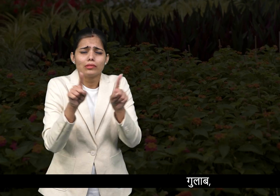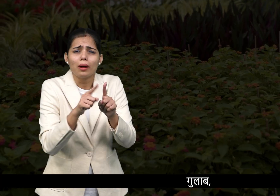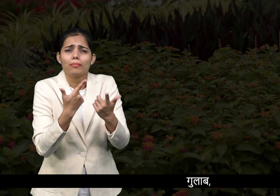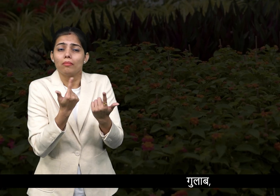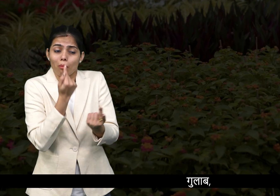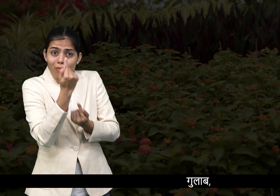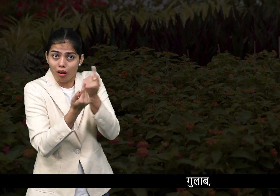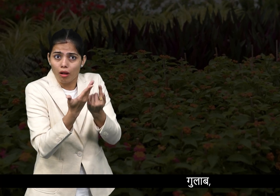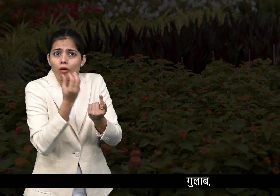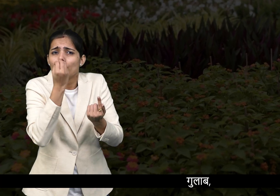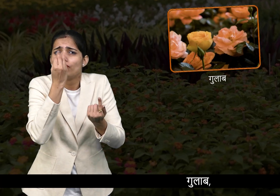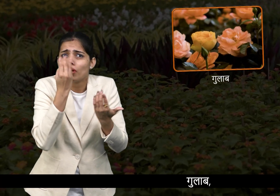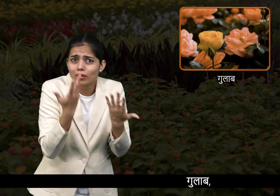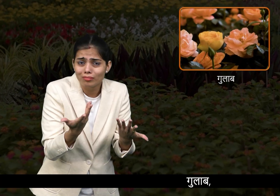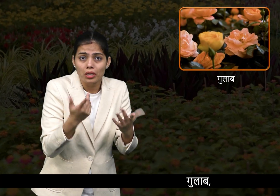गुलाब,